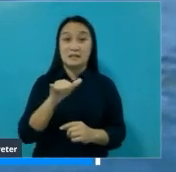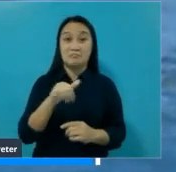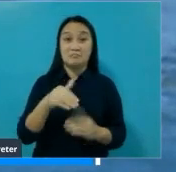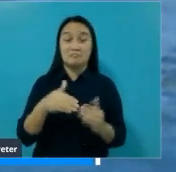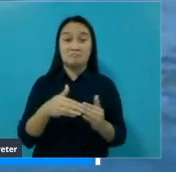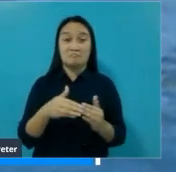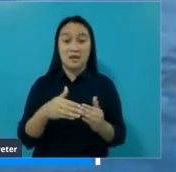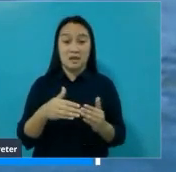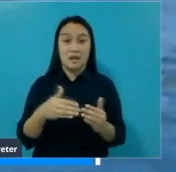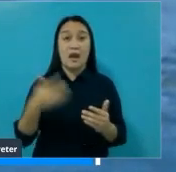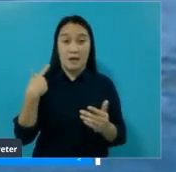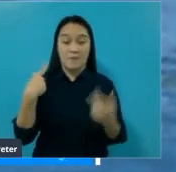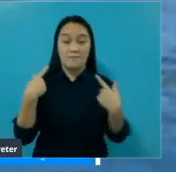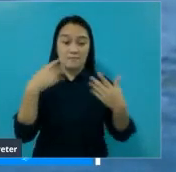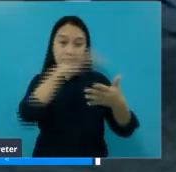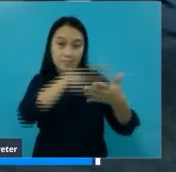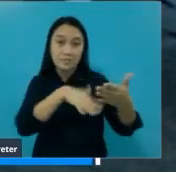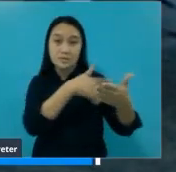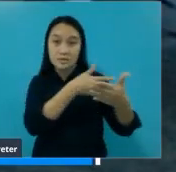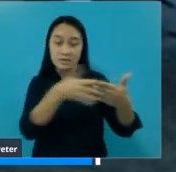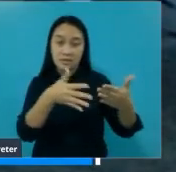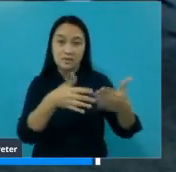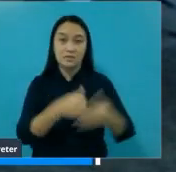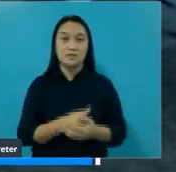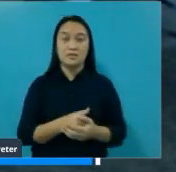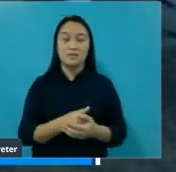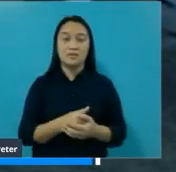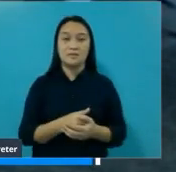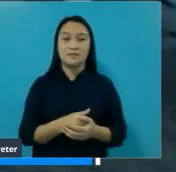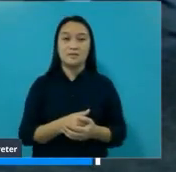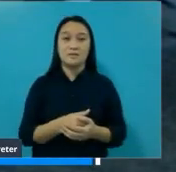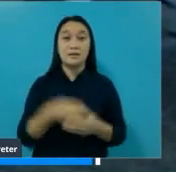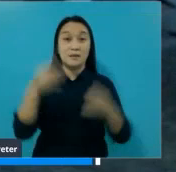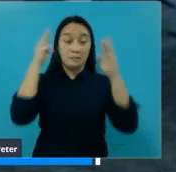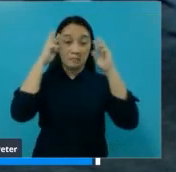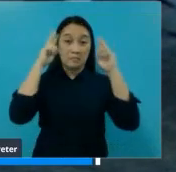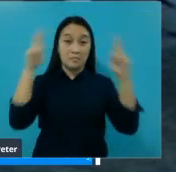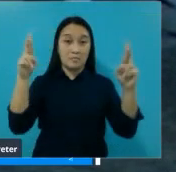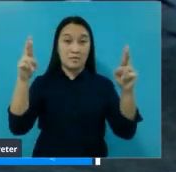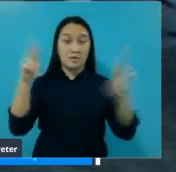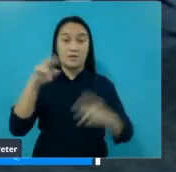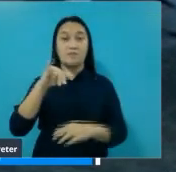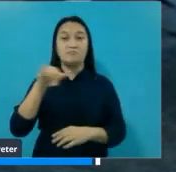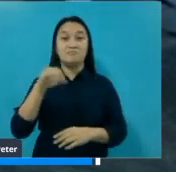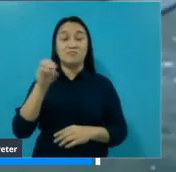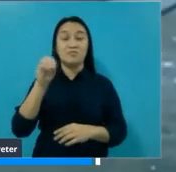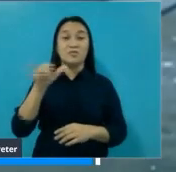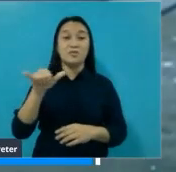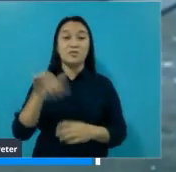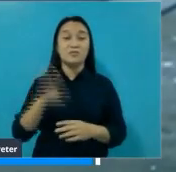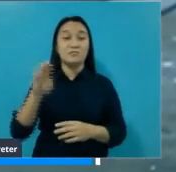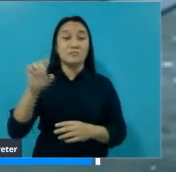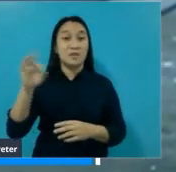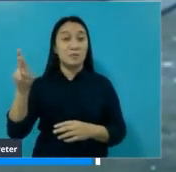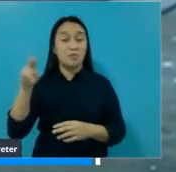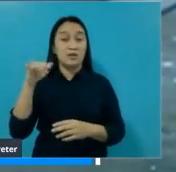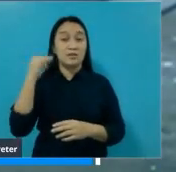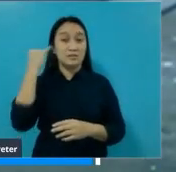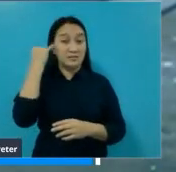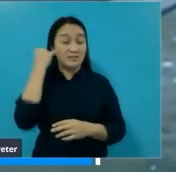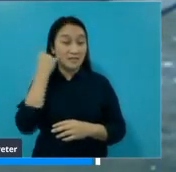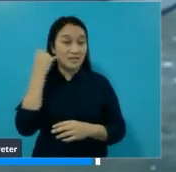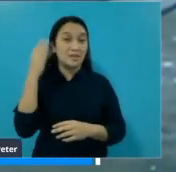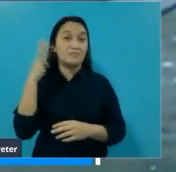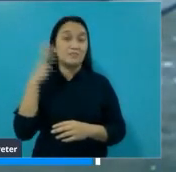ang pagpapabakuna. Kamakailan sinabi ni Mayor Joy Belmonte na nasaid ang kanilang supply kaya hindi pa sila agad makapagturok sa mga